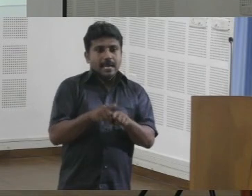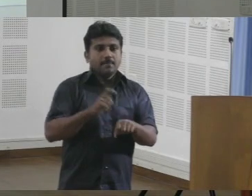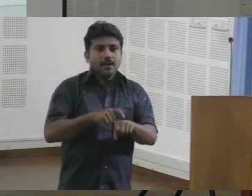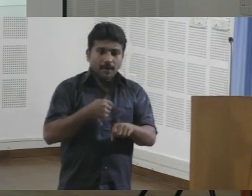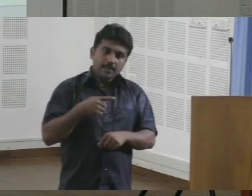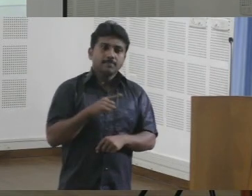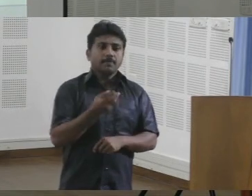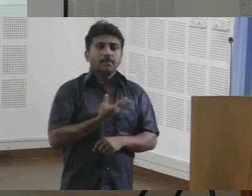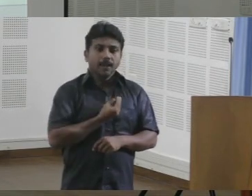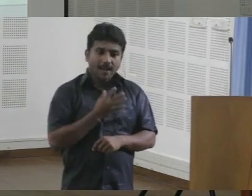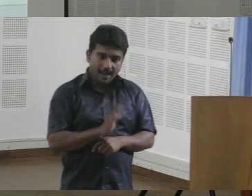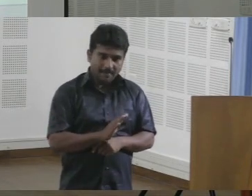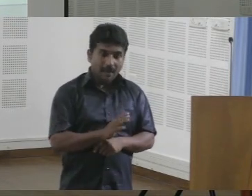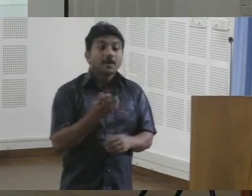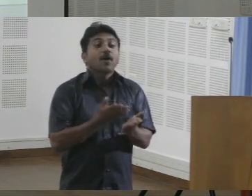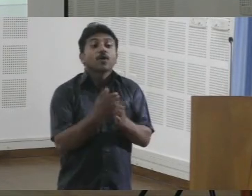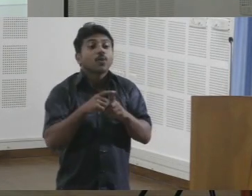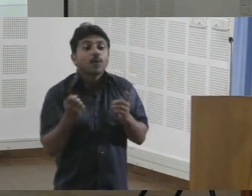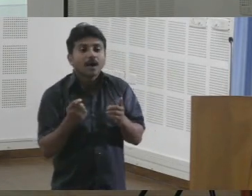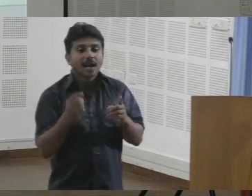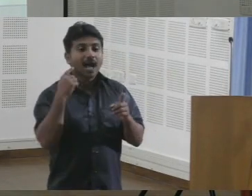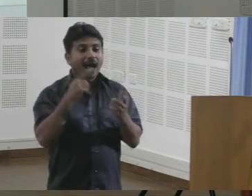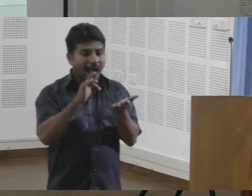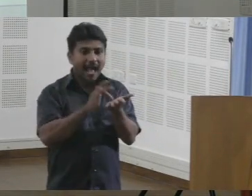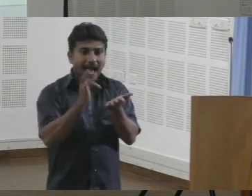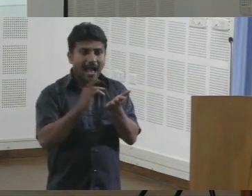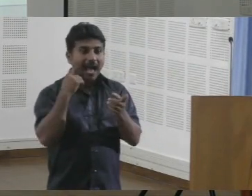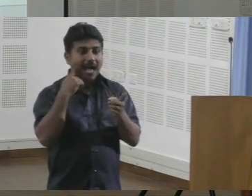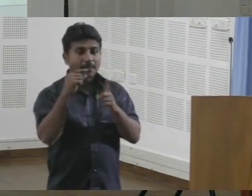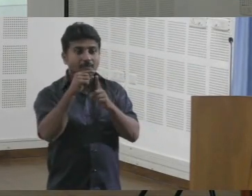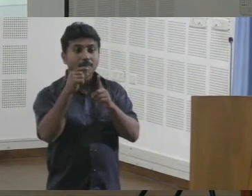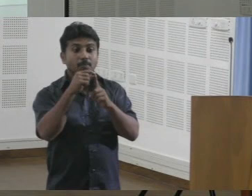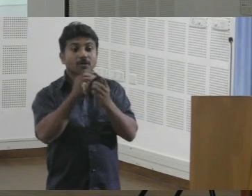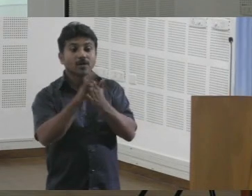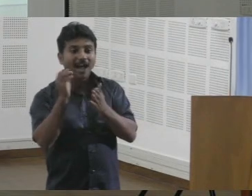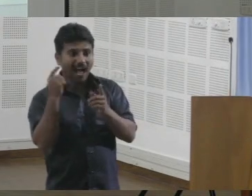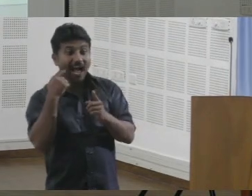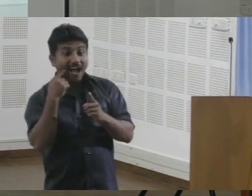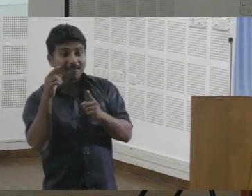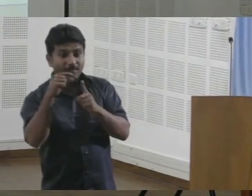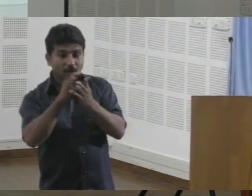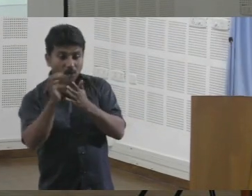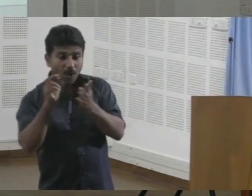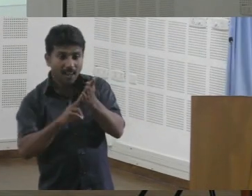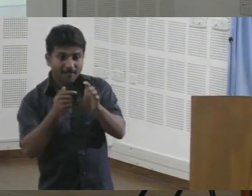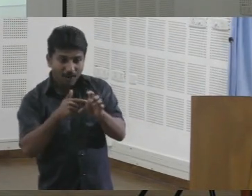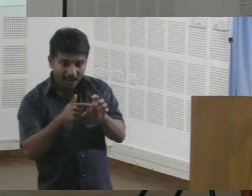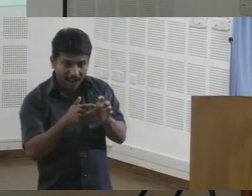ആൻസർ ചെയ്യാൻ അവനെ പഠിപ്പിച്ചു. ആരെങ്കിലും അവനോട് എന്താ ചോദിച്ചാലും അത് തുറന്ന് അതിലൂടെ എല്ലാം ആൻസർ ചെയ്യാൻ അവനെ പഠിപ്പിച്ചു.